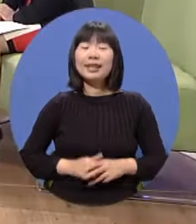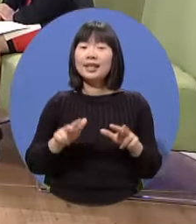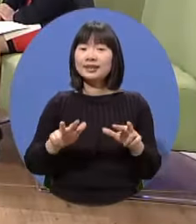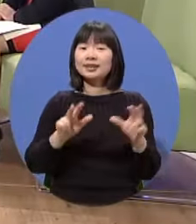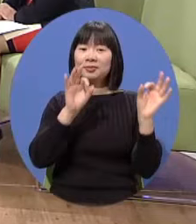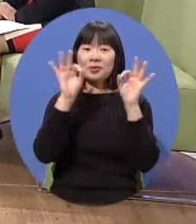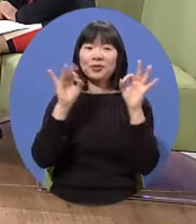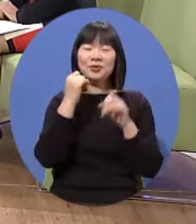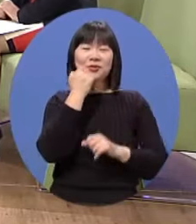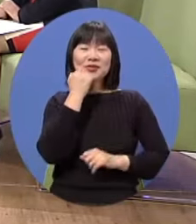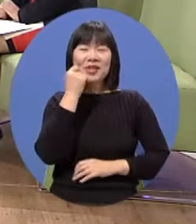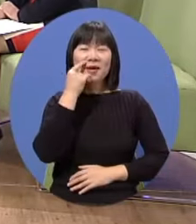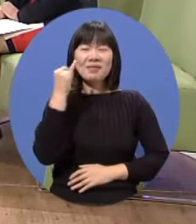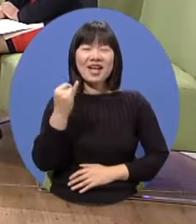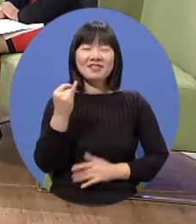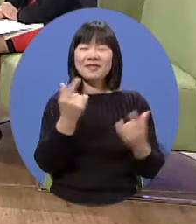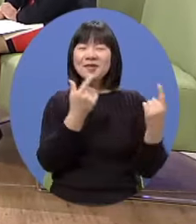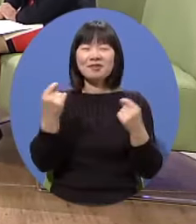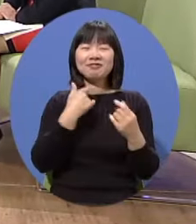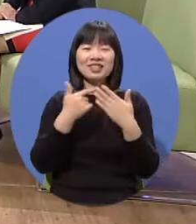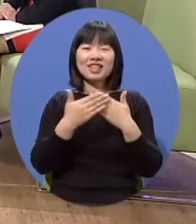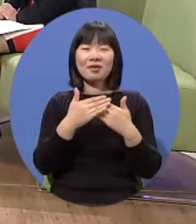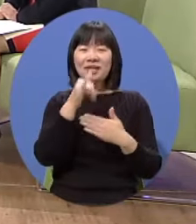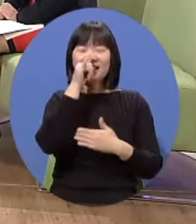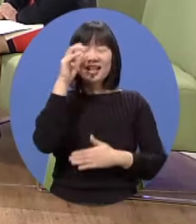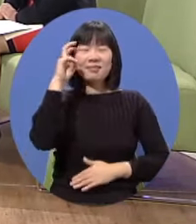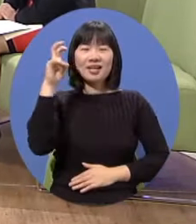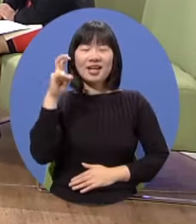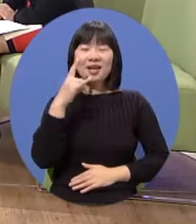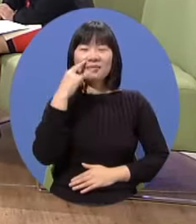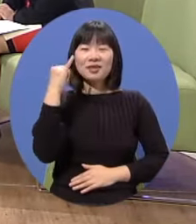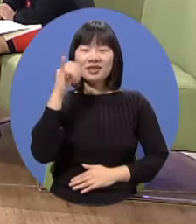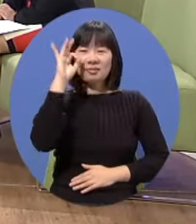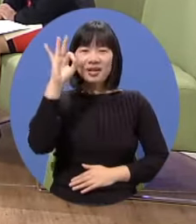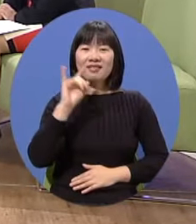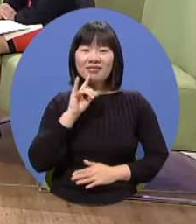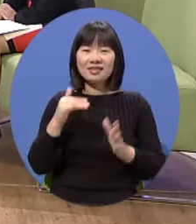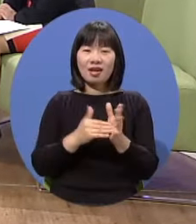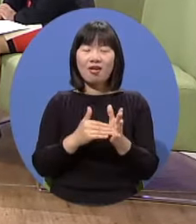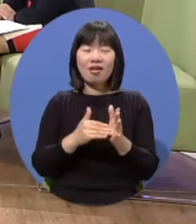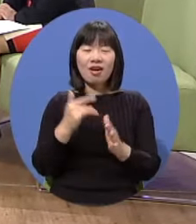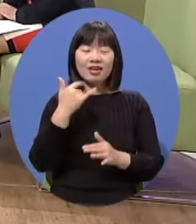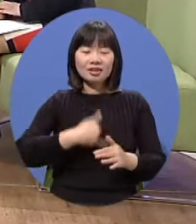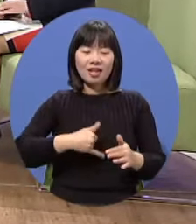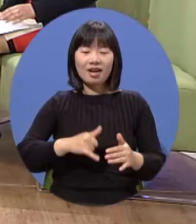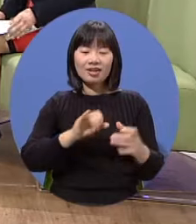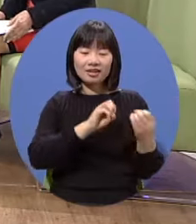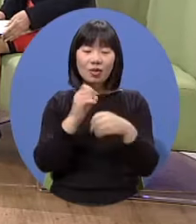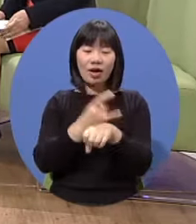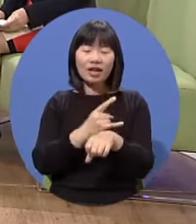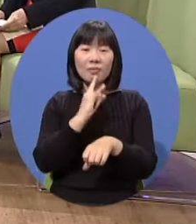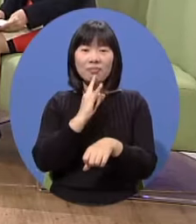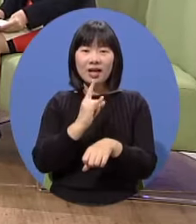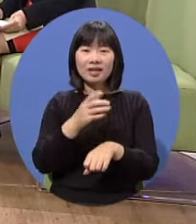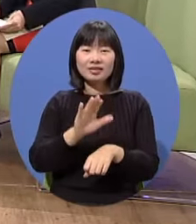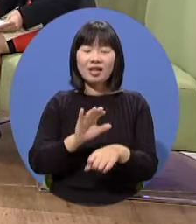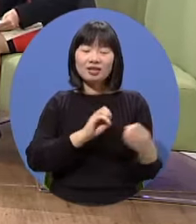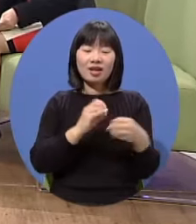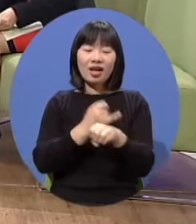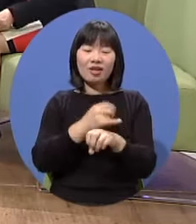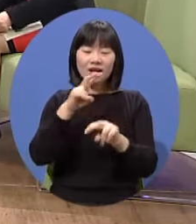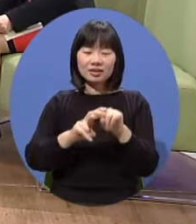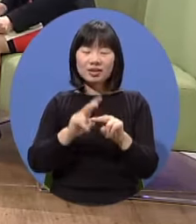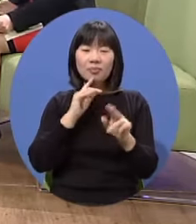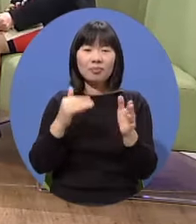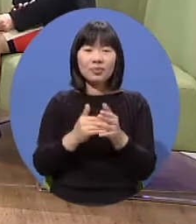지금 보고 웃으시는 엄마들은 다 똑같은 경험이 있으신 거예요. 네, 맞아요. 부모를 봤어요. 부모에서 아이하고 대화를 하래요. 근데 이제 대화를 하려고